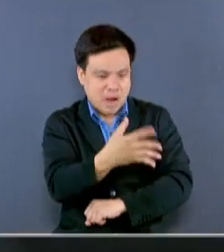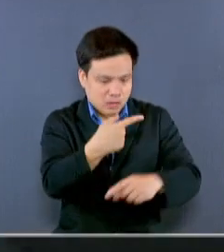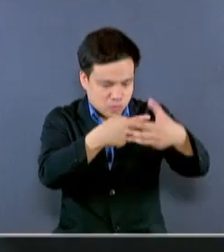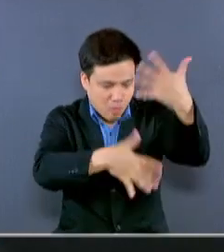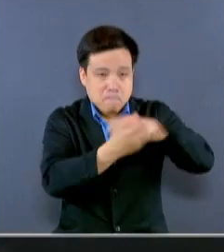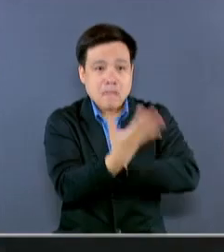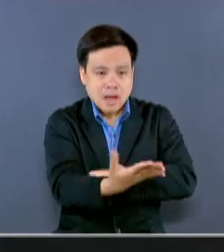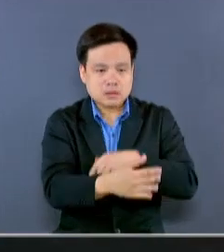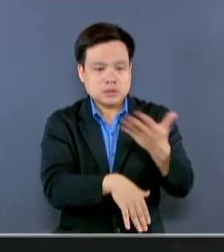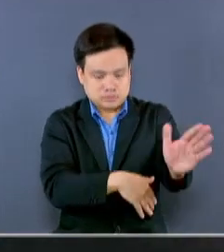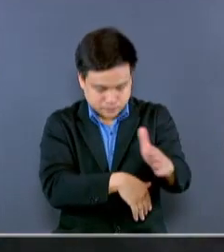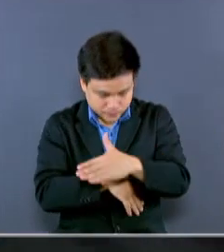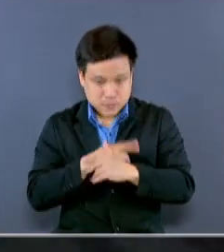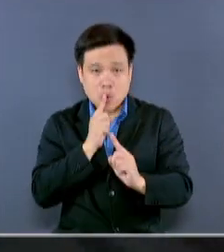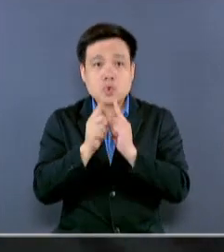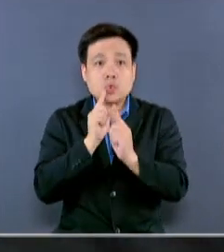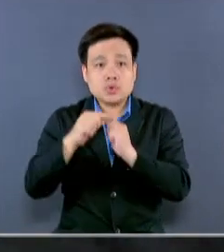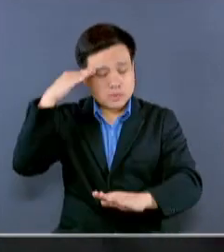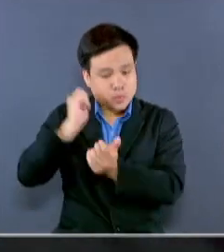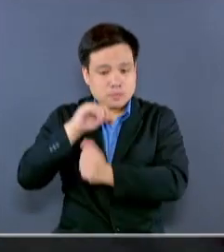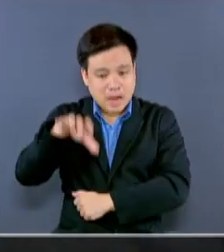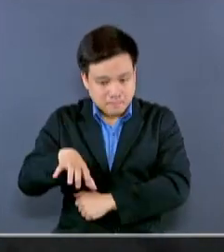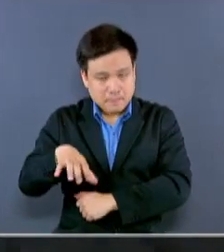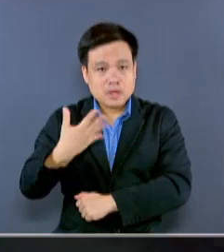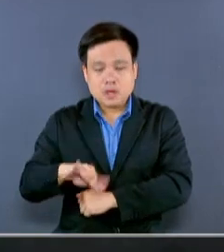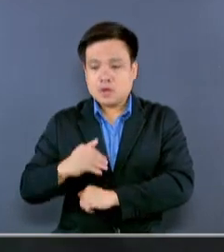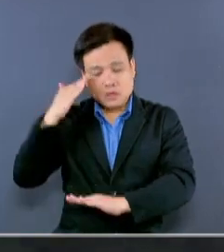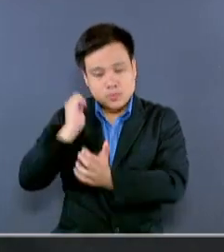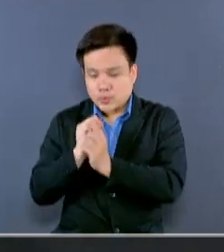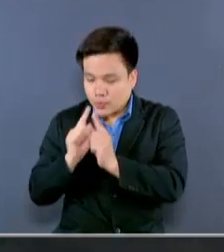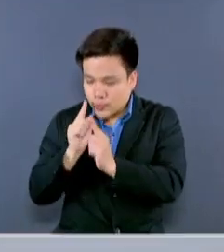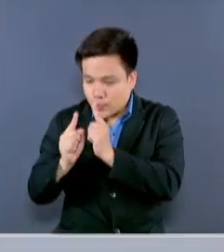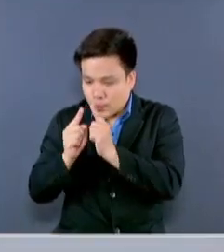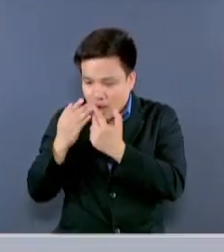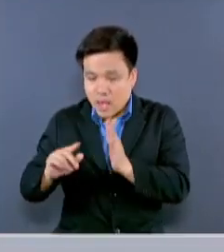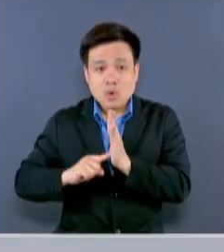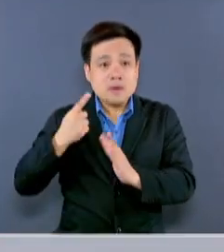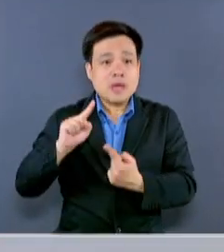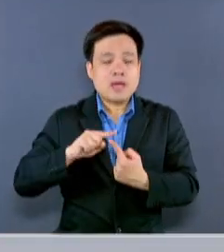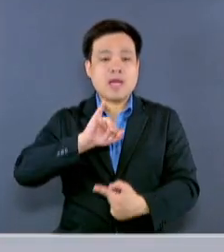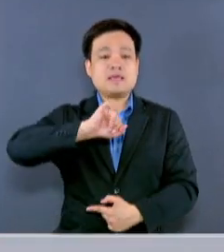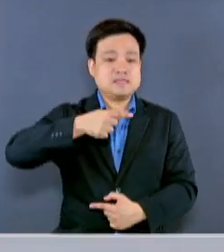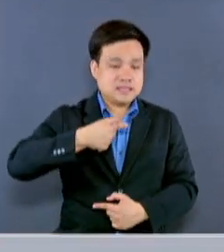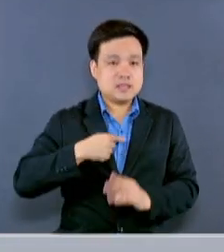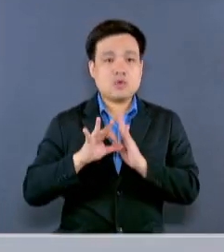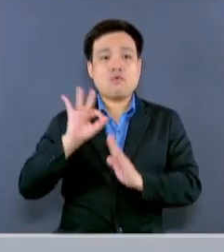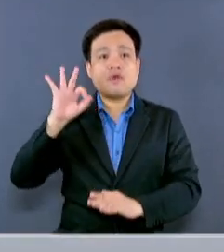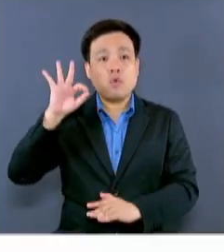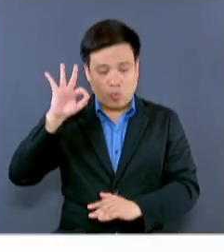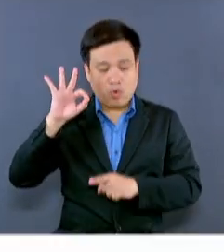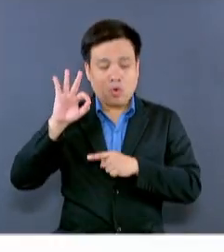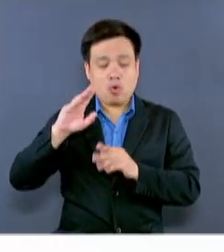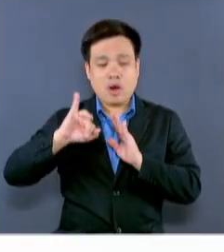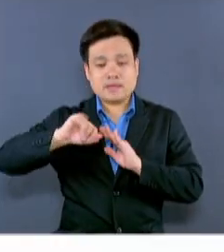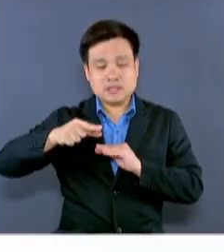พักนะครับซึ่งจากการสอบสวนทราบว่าตัวนายอานนท์เนี่ยใช้ facebookแล้วก็ Instagramทักแชทคุยอย่างน้องผู้เสีย